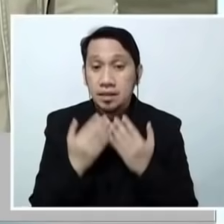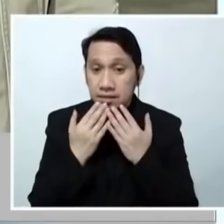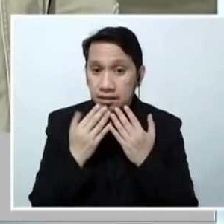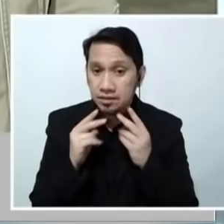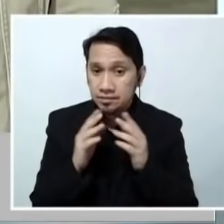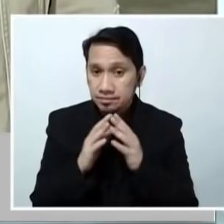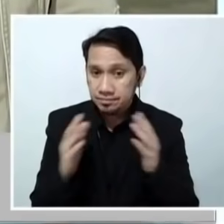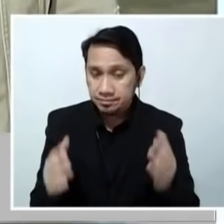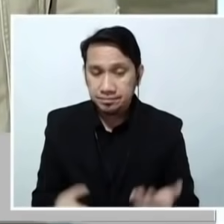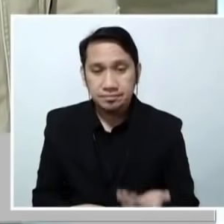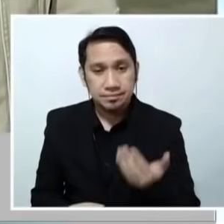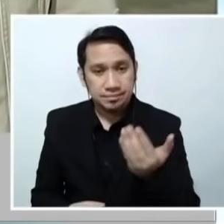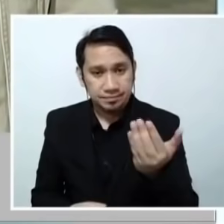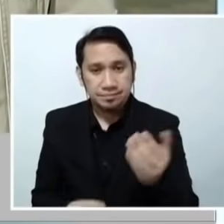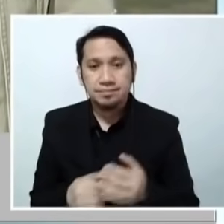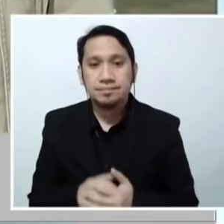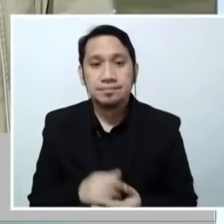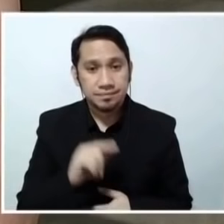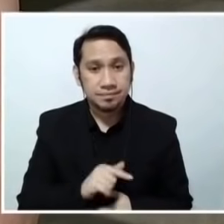Jack Batalliones.